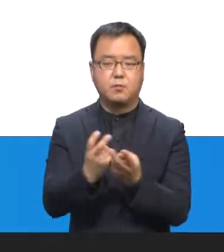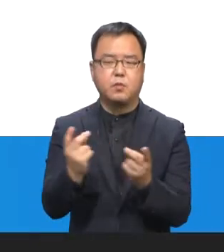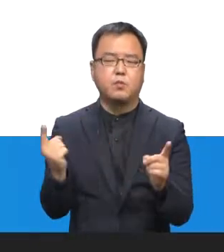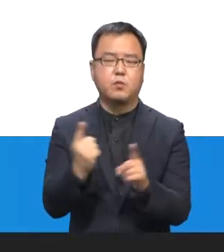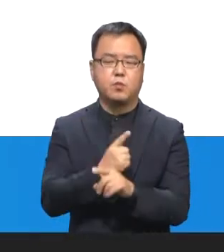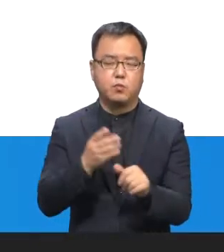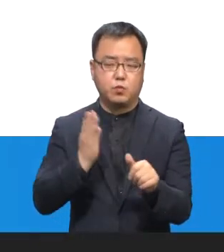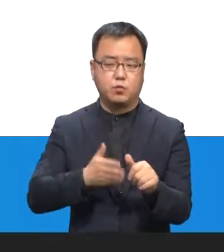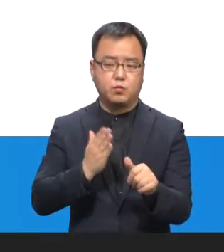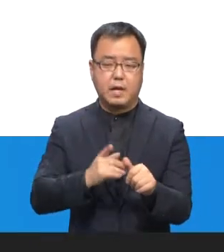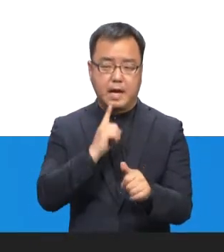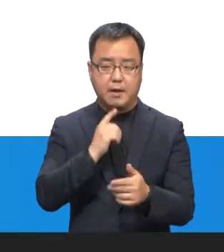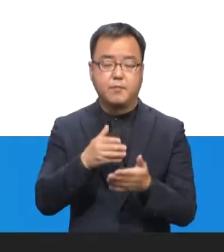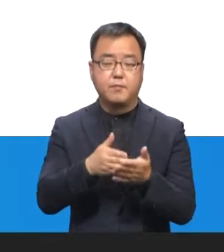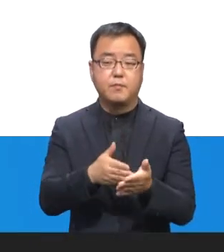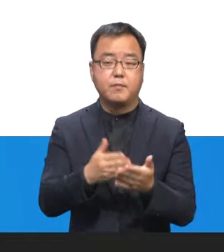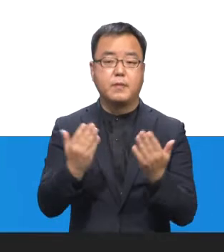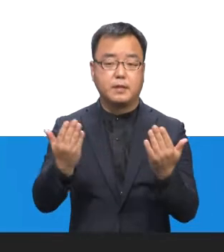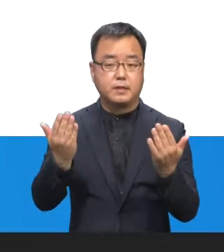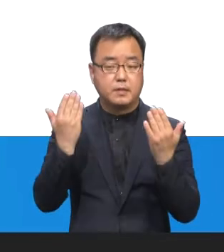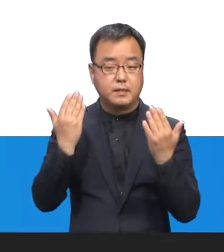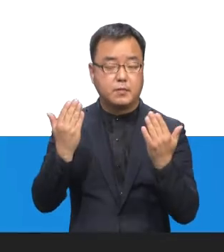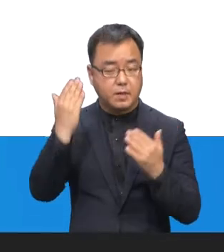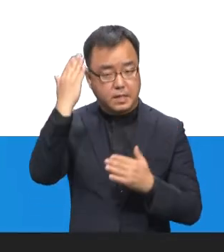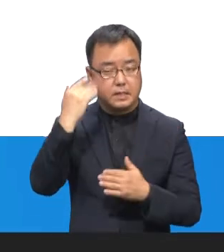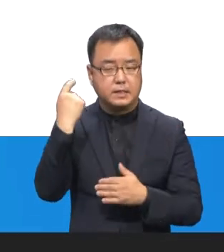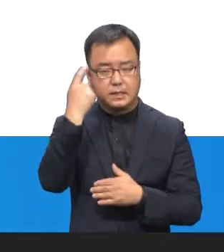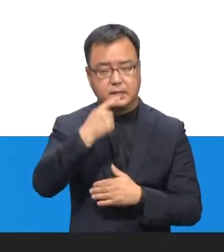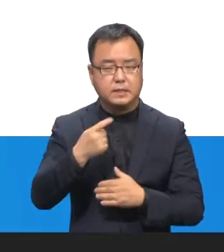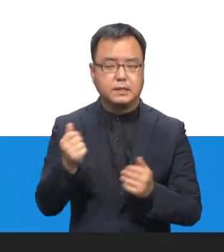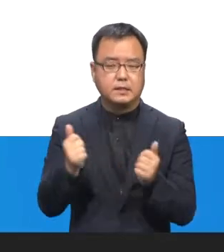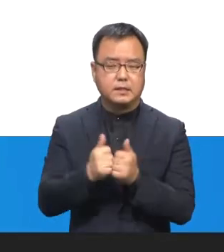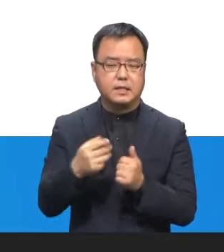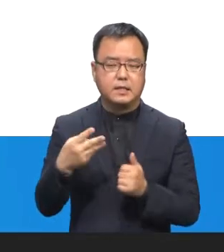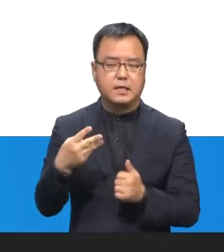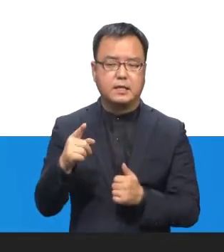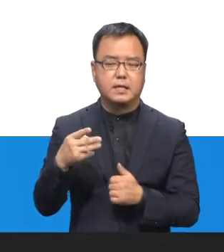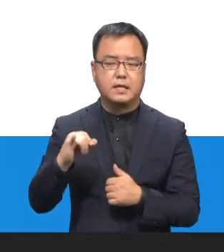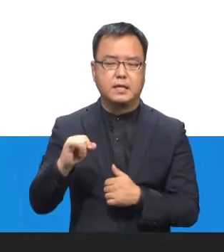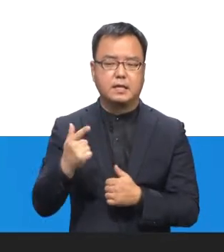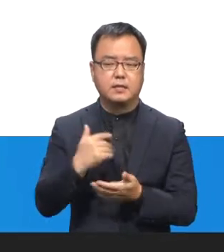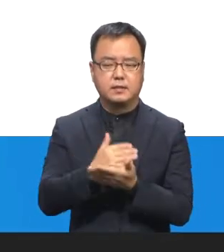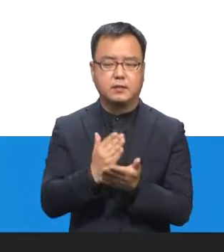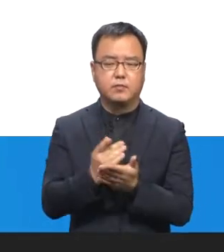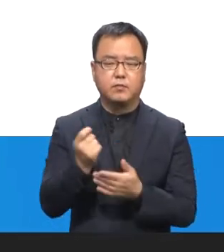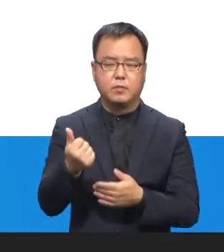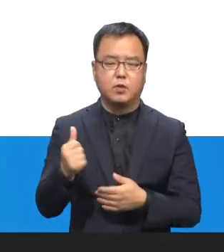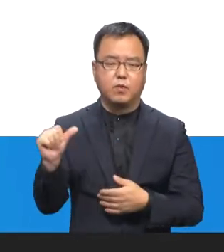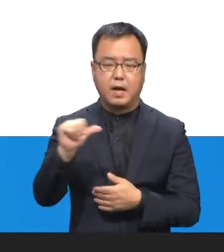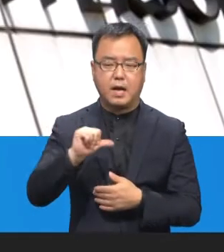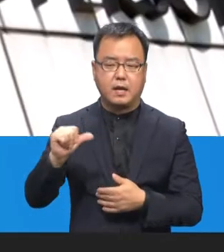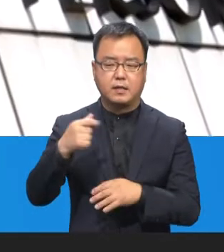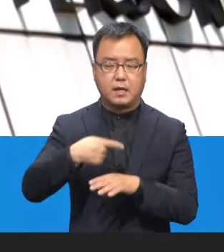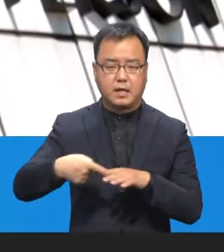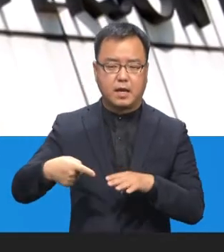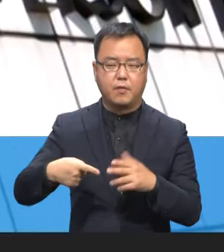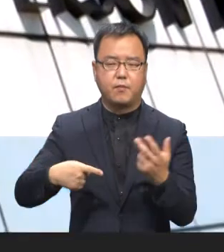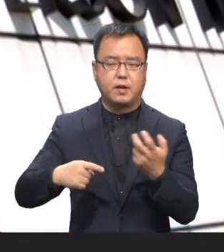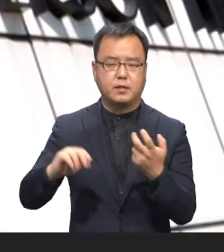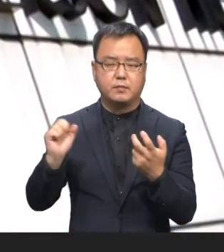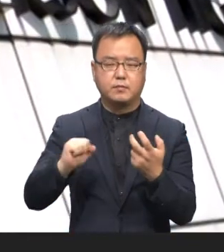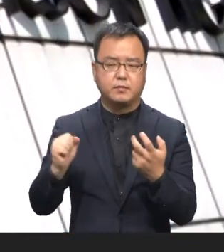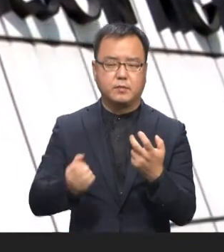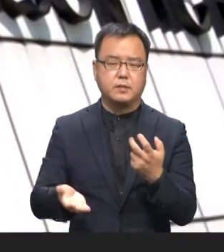했습니다 어 실제로 이 학교는 흑인 라틴계 학생들이 적고 아시아계 학생들이 최 10% 이상을 차지하고